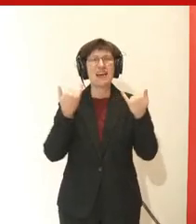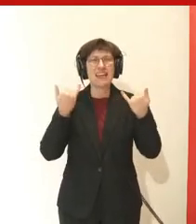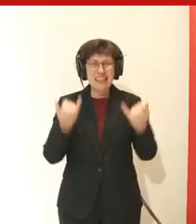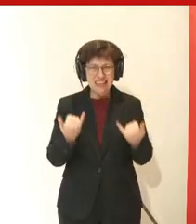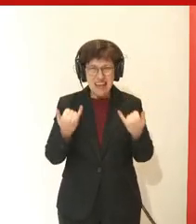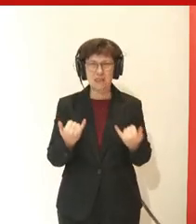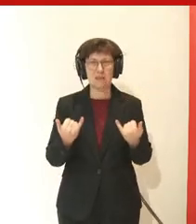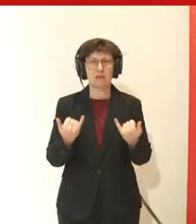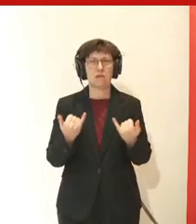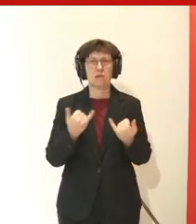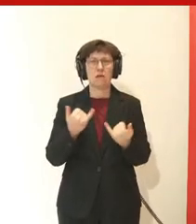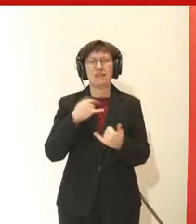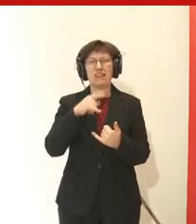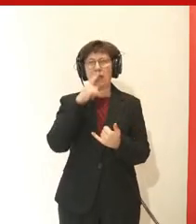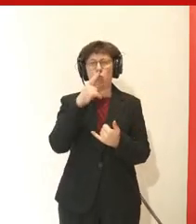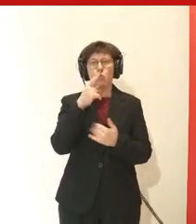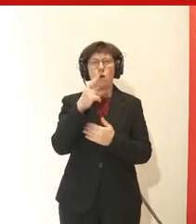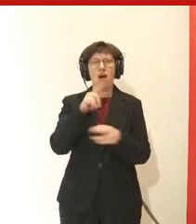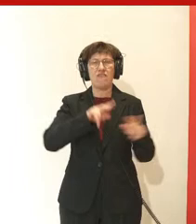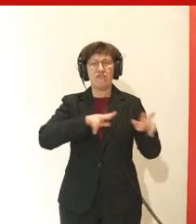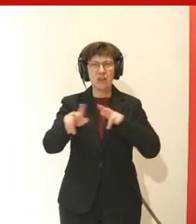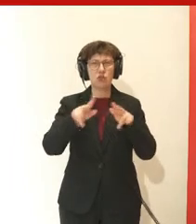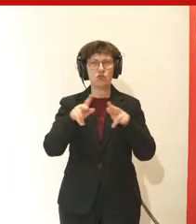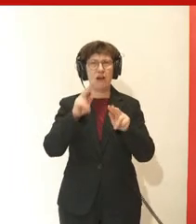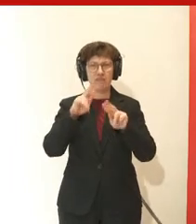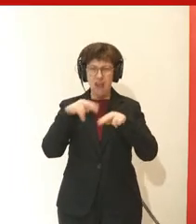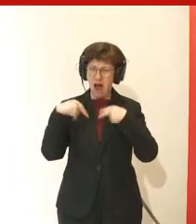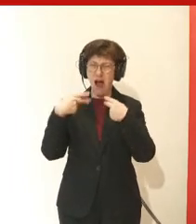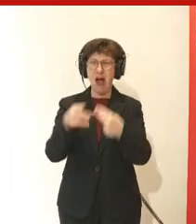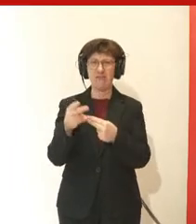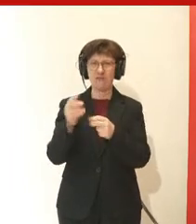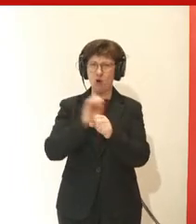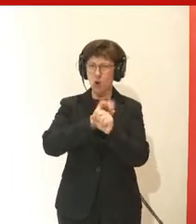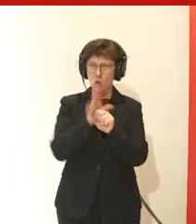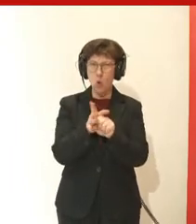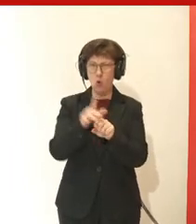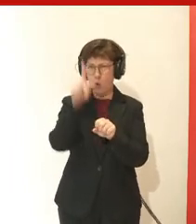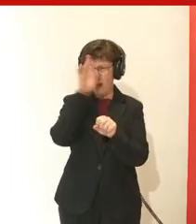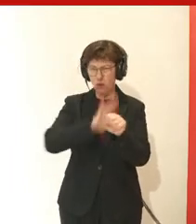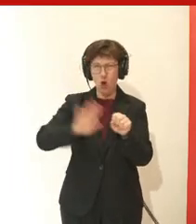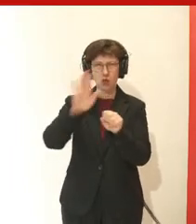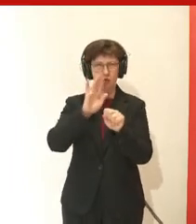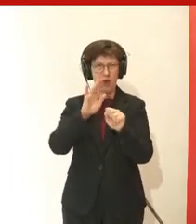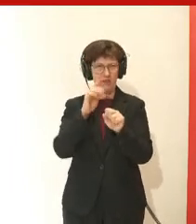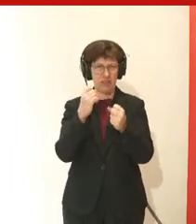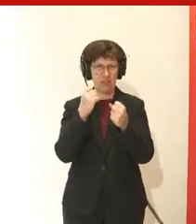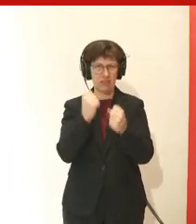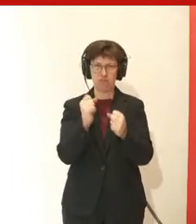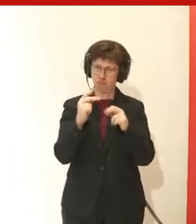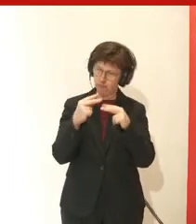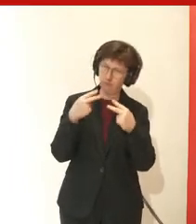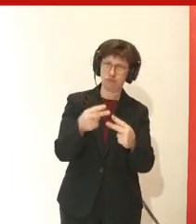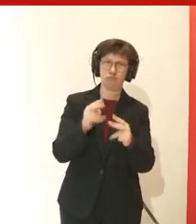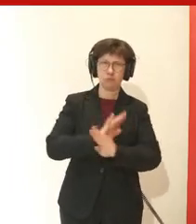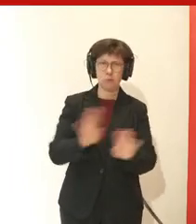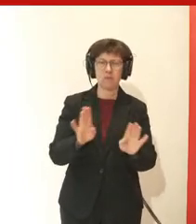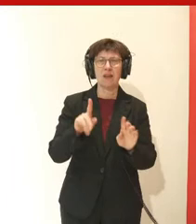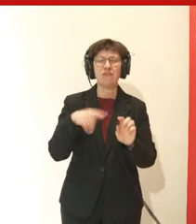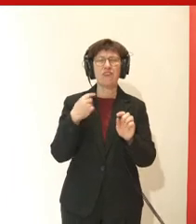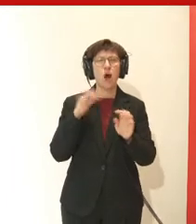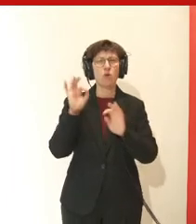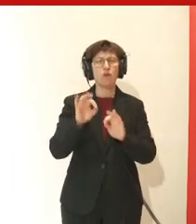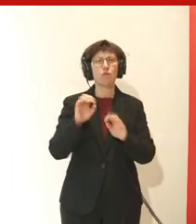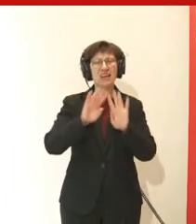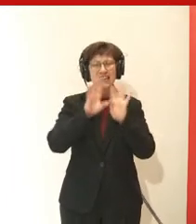nicht nur ein starke wirtschaftliche antwort auf die korona krise in deutschland gibt sondern dass die gesamte europäische